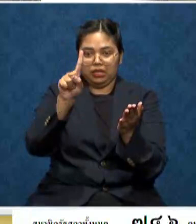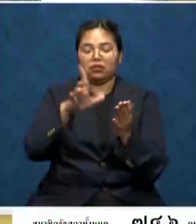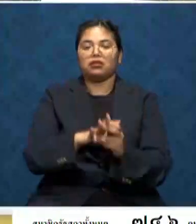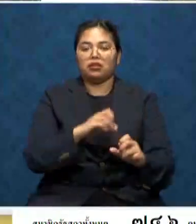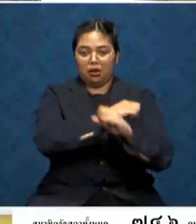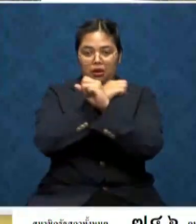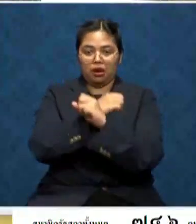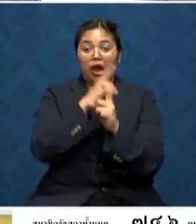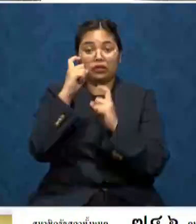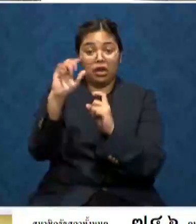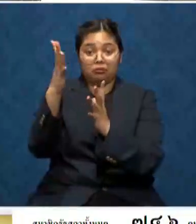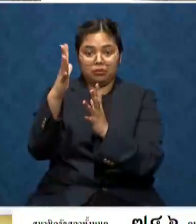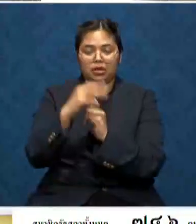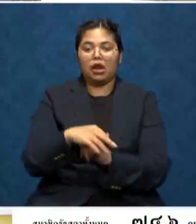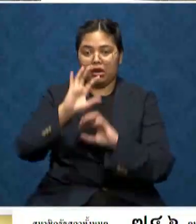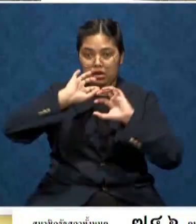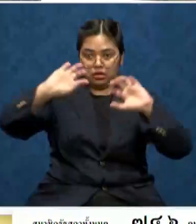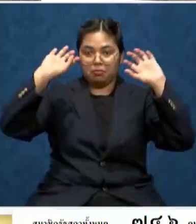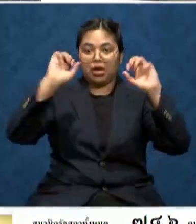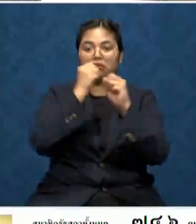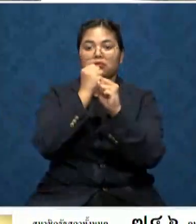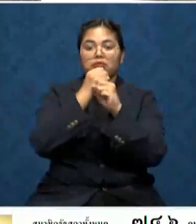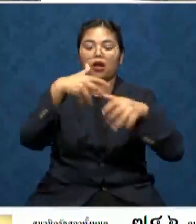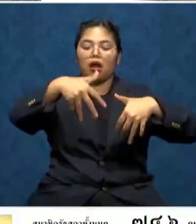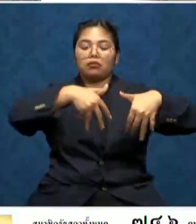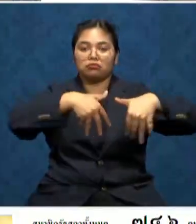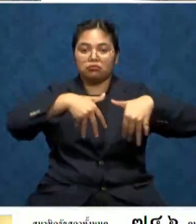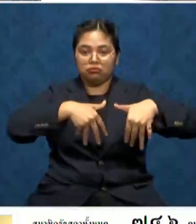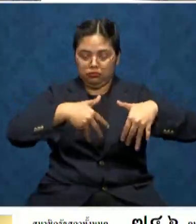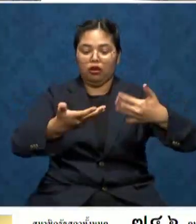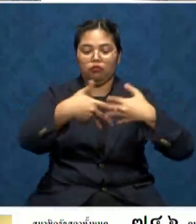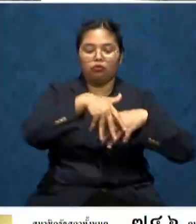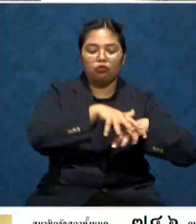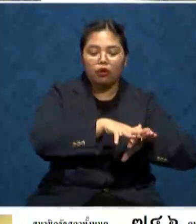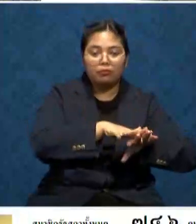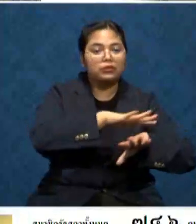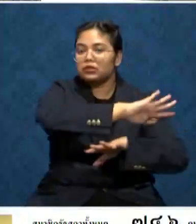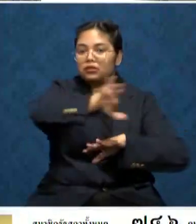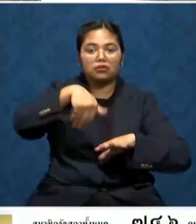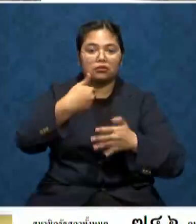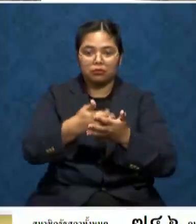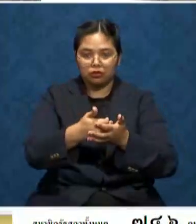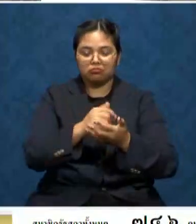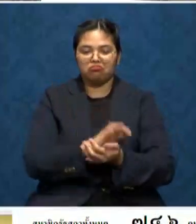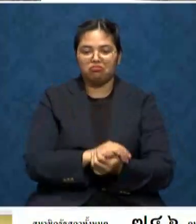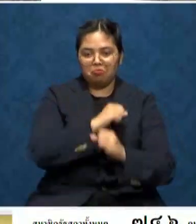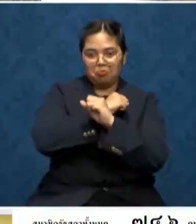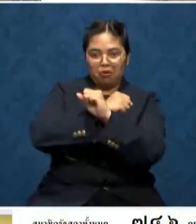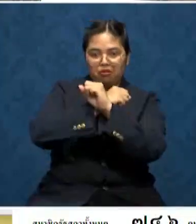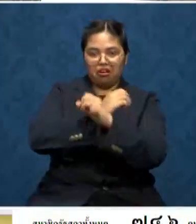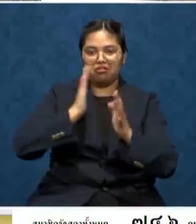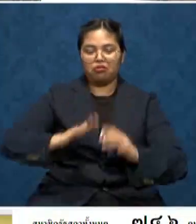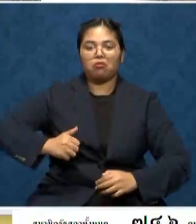ลทรมงานร่วIK Association ทุก Stickerเพื่อโกเนินการ ประِّopp Oct. แล